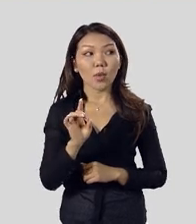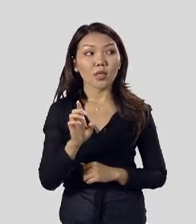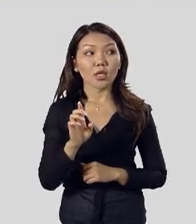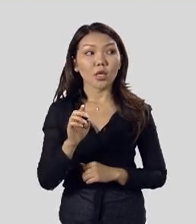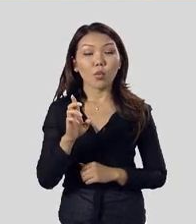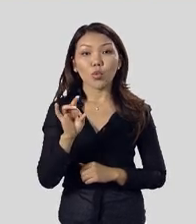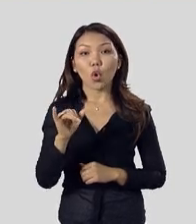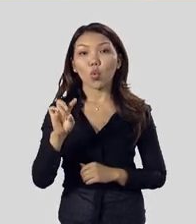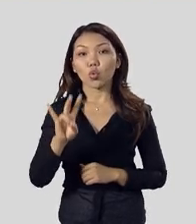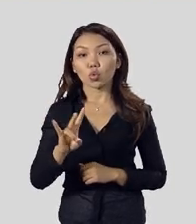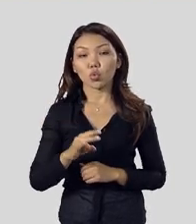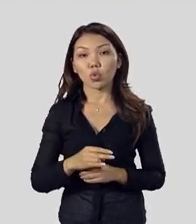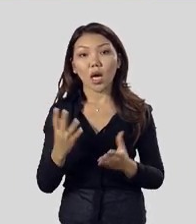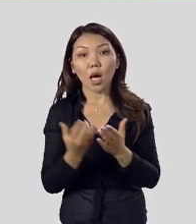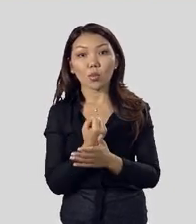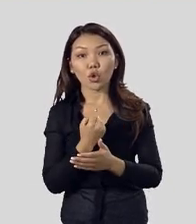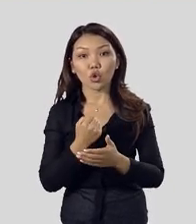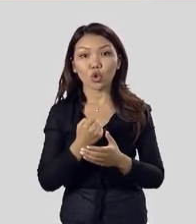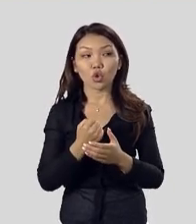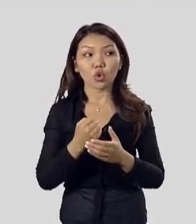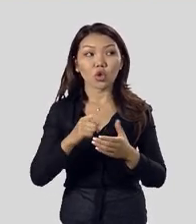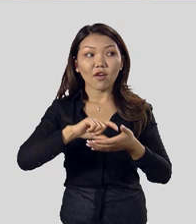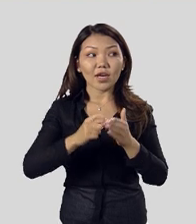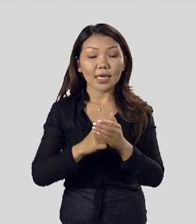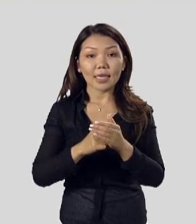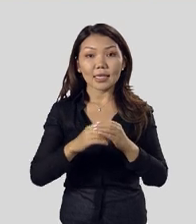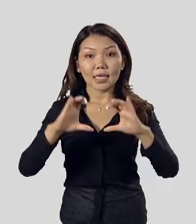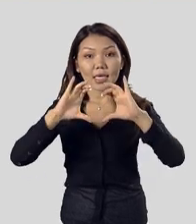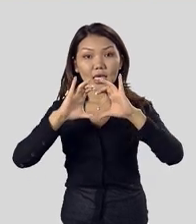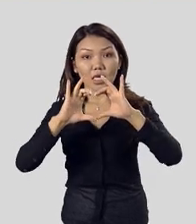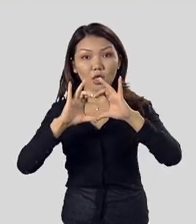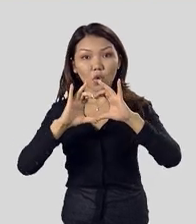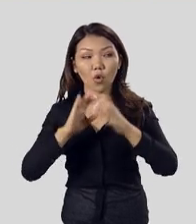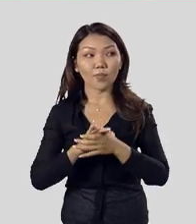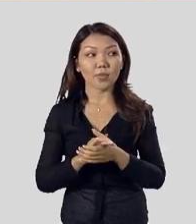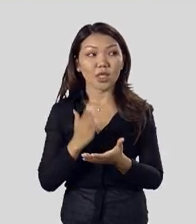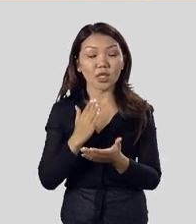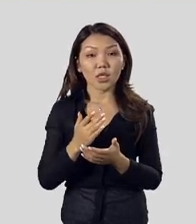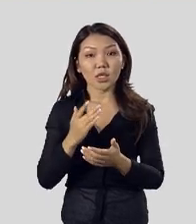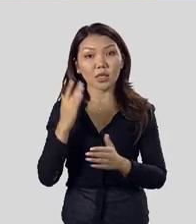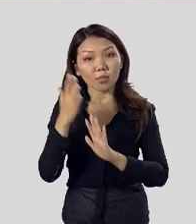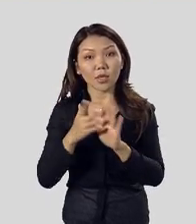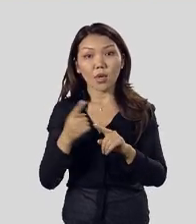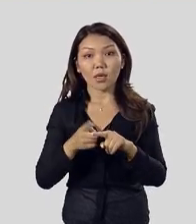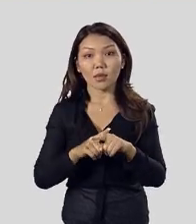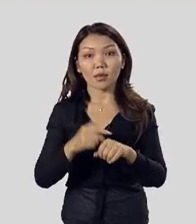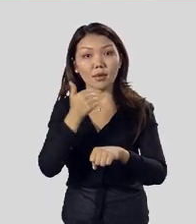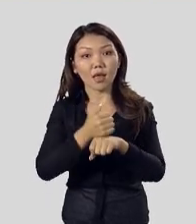обнаруживает в клетке ядро и считает эту структуру главной частью клетки